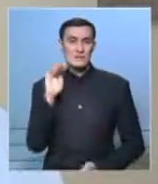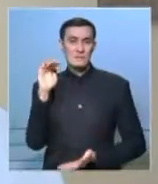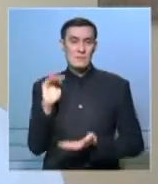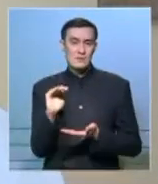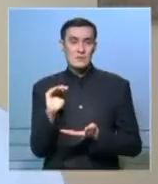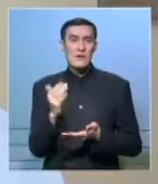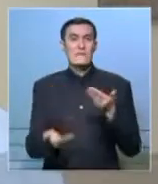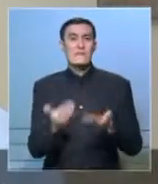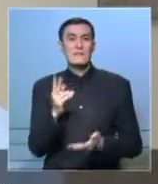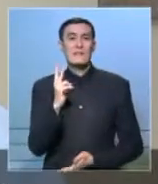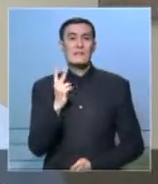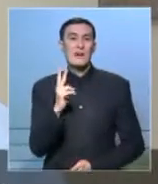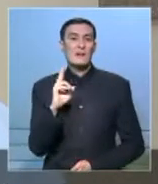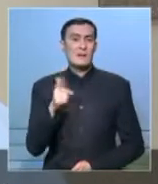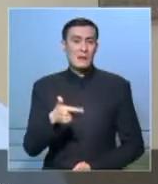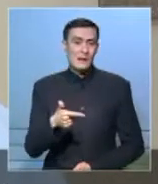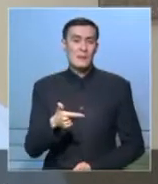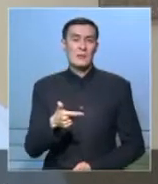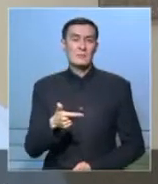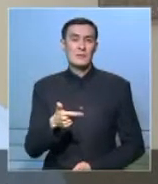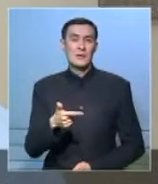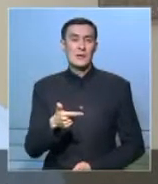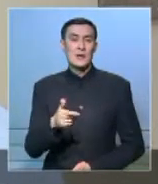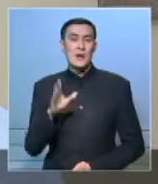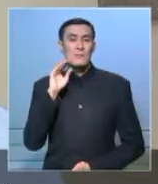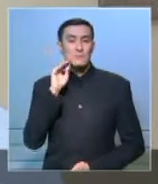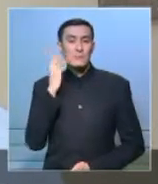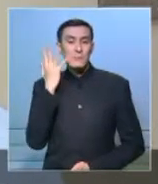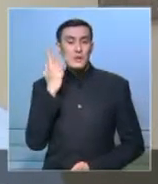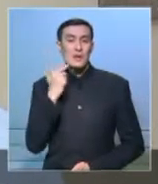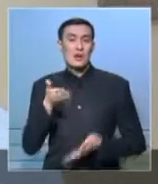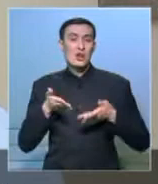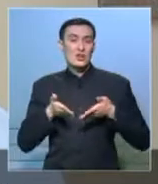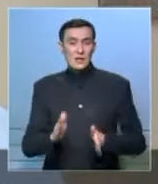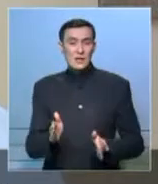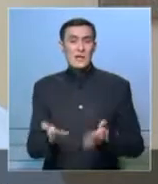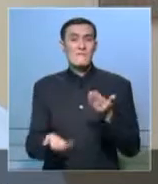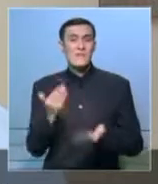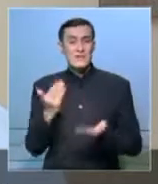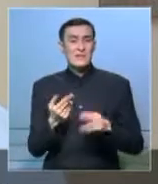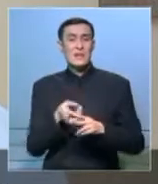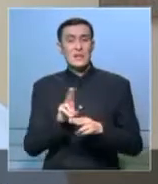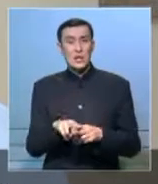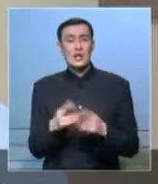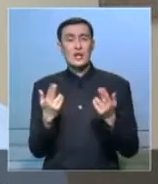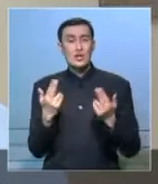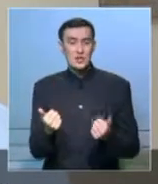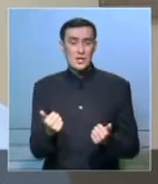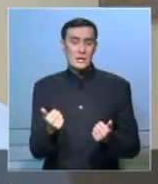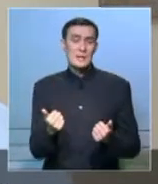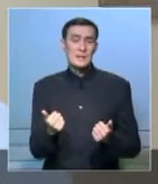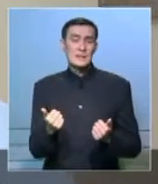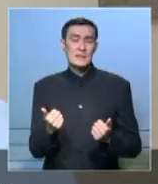по 2 килограмма. При рождении детей это вес считается, конечно,